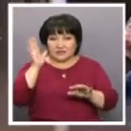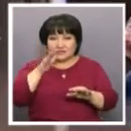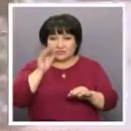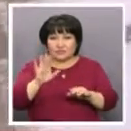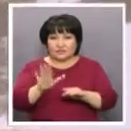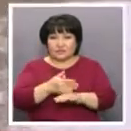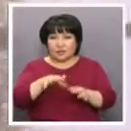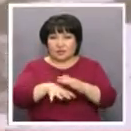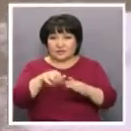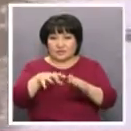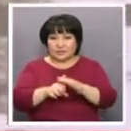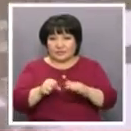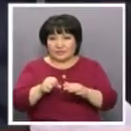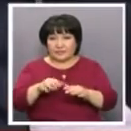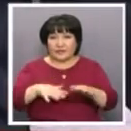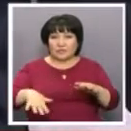бітеді.